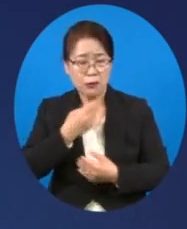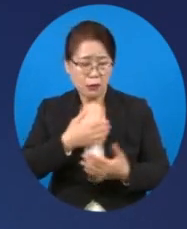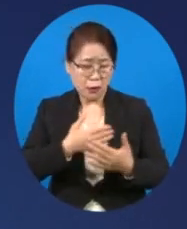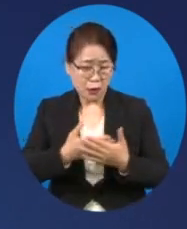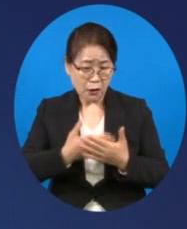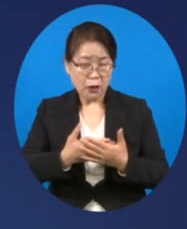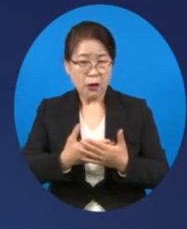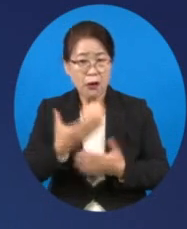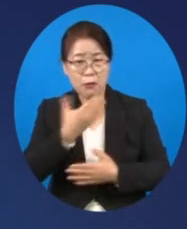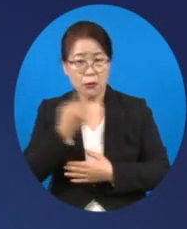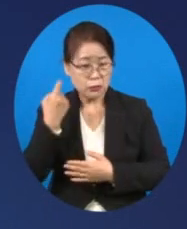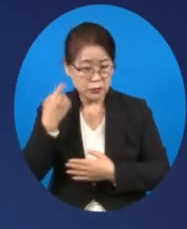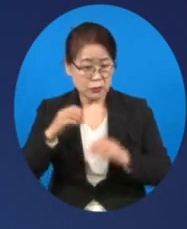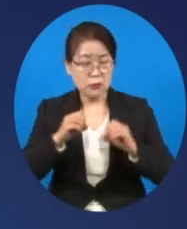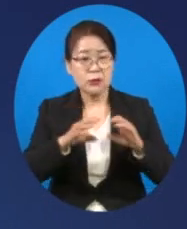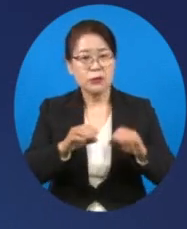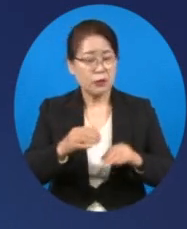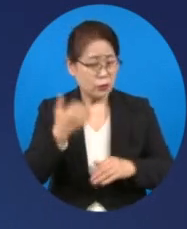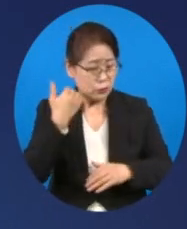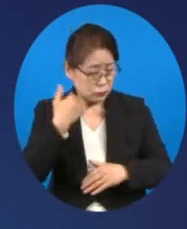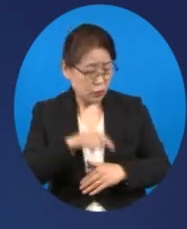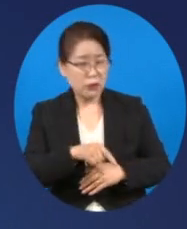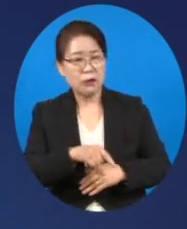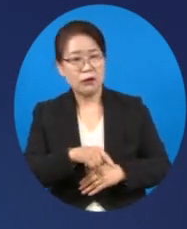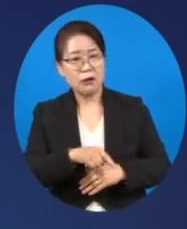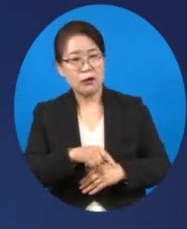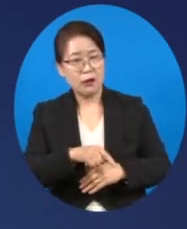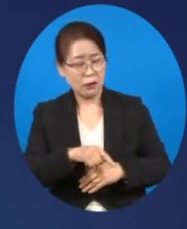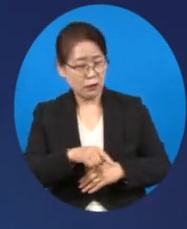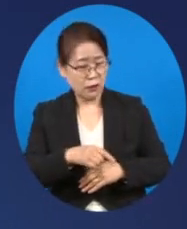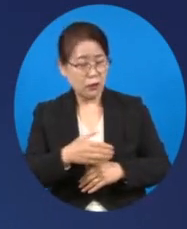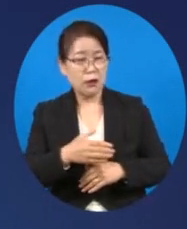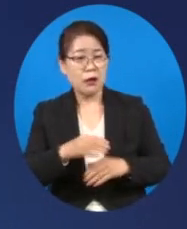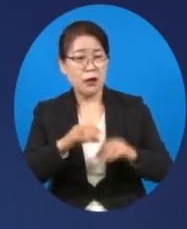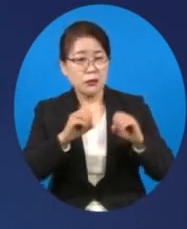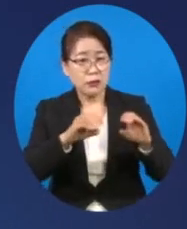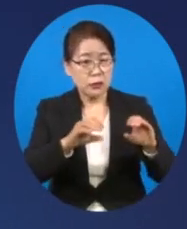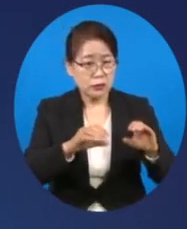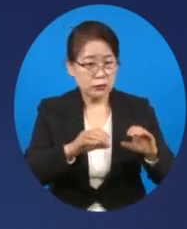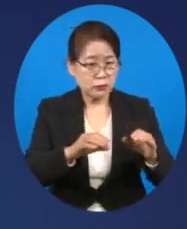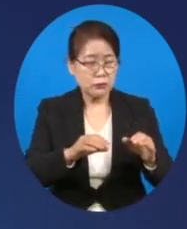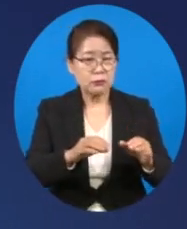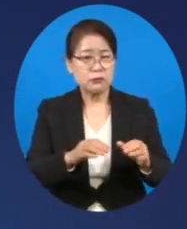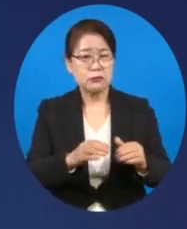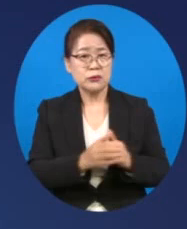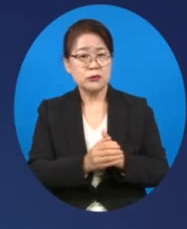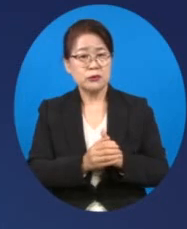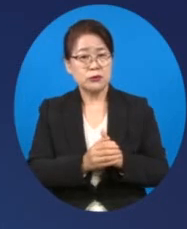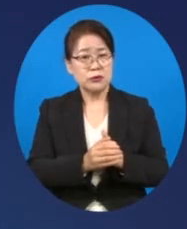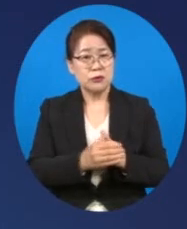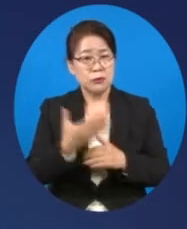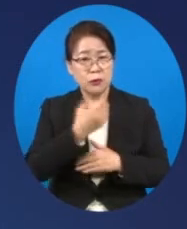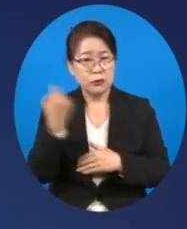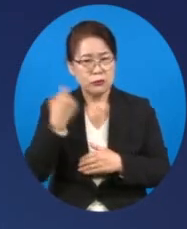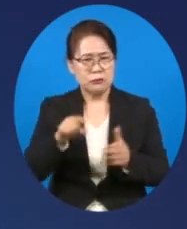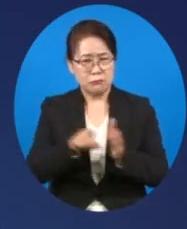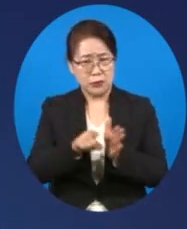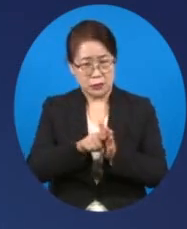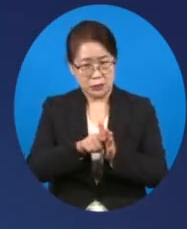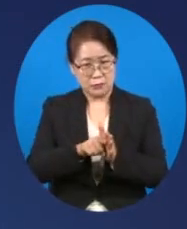한다면 누가 두려움 가운데 전하는이 두려움의 복음을 받아들이겠습니다 그러므로